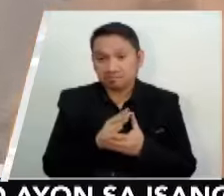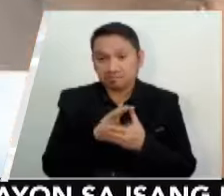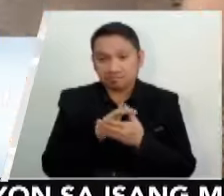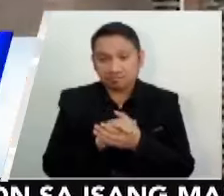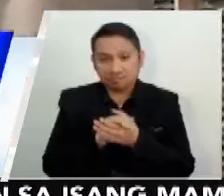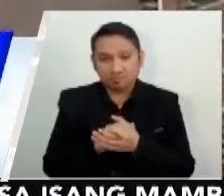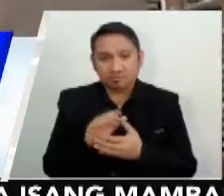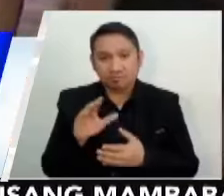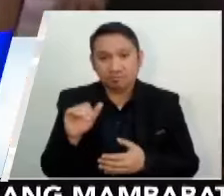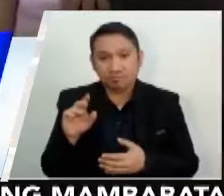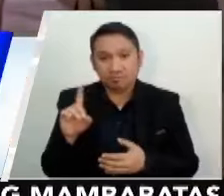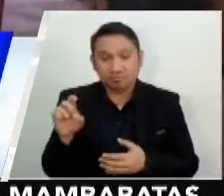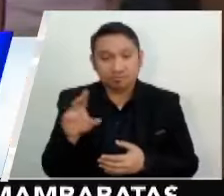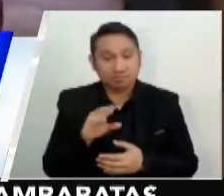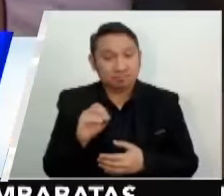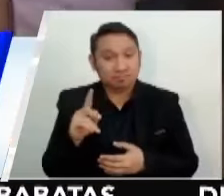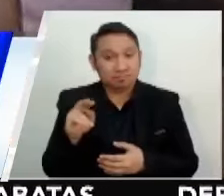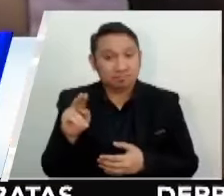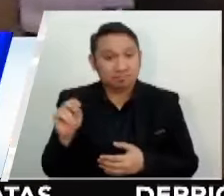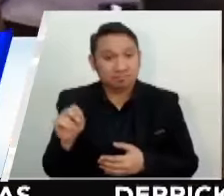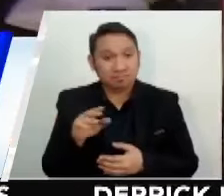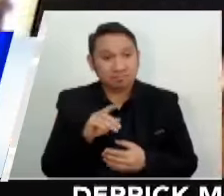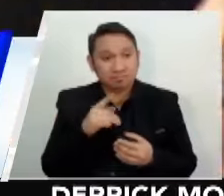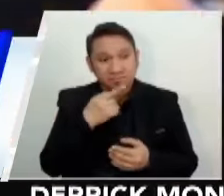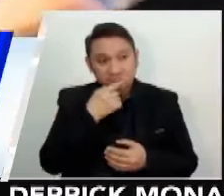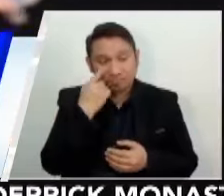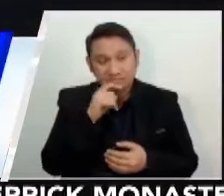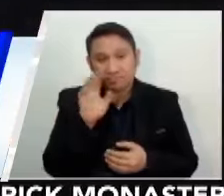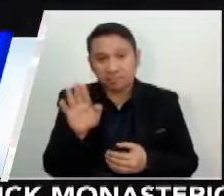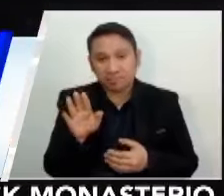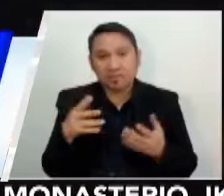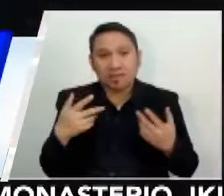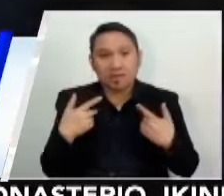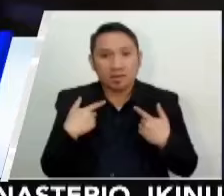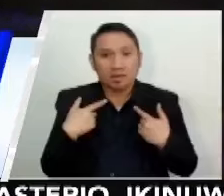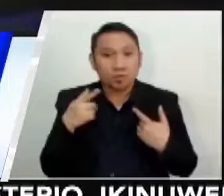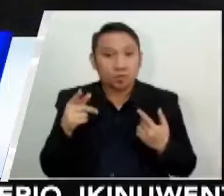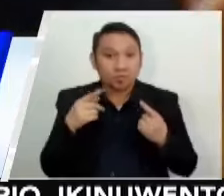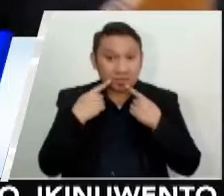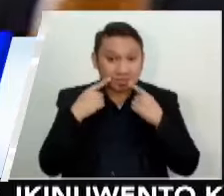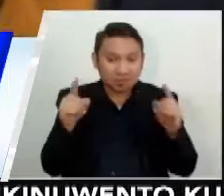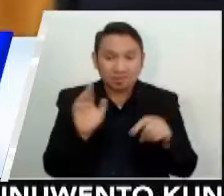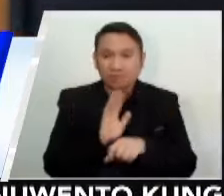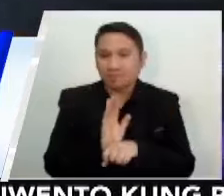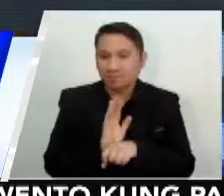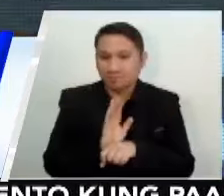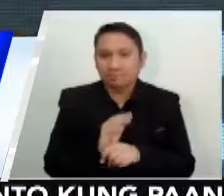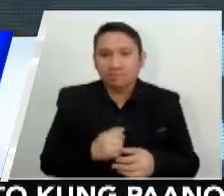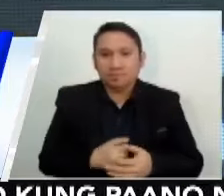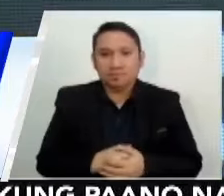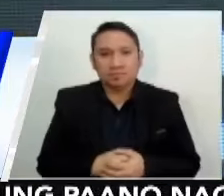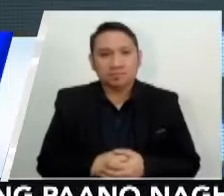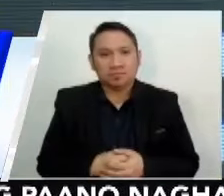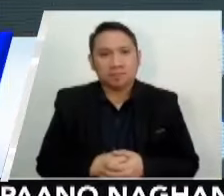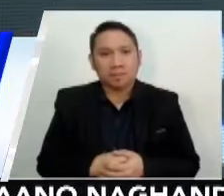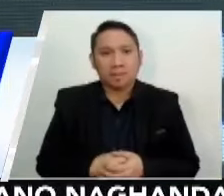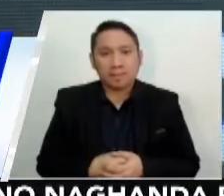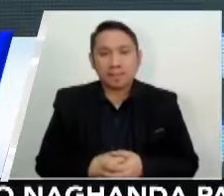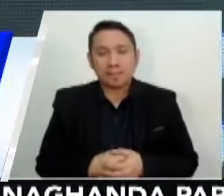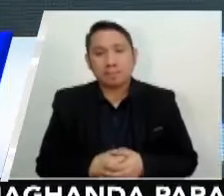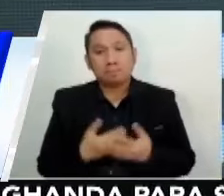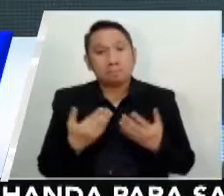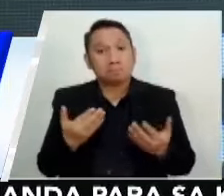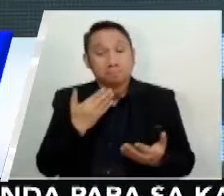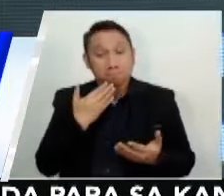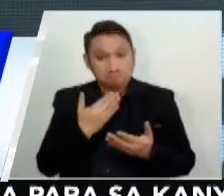at Catherine Bernardo dahil sa naabot ng Hello Love Again na tagumpay sa takilya. Magandang senyales daw ito